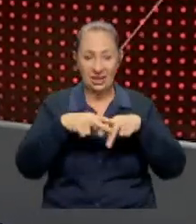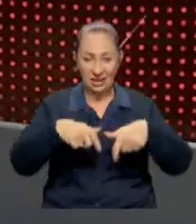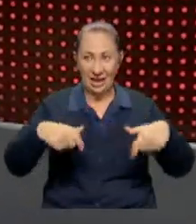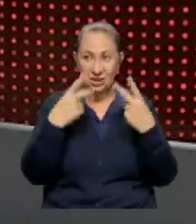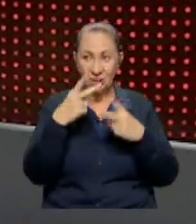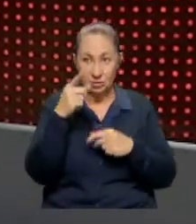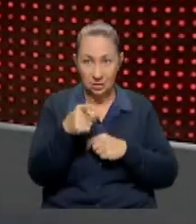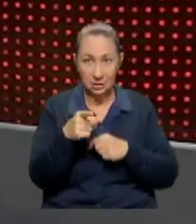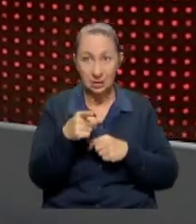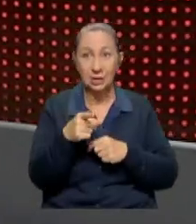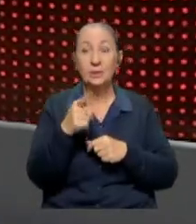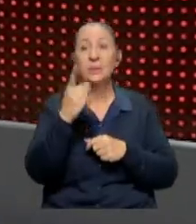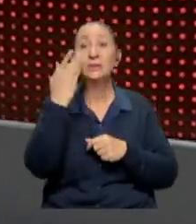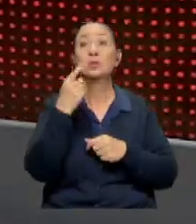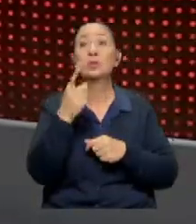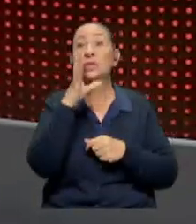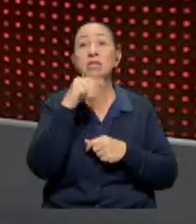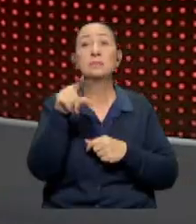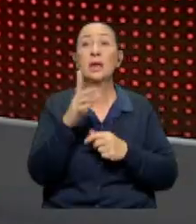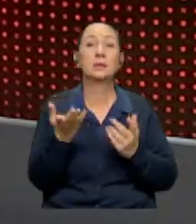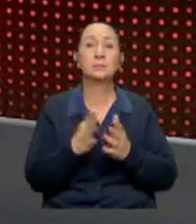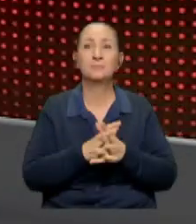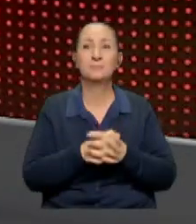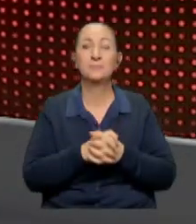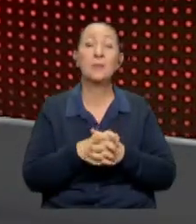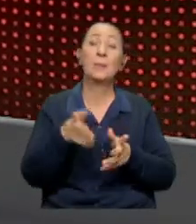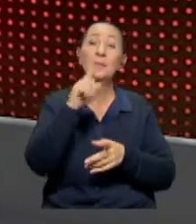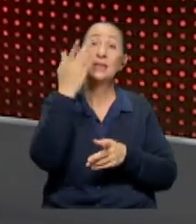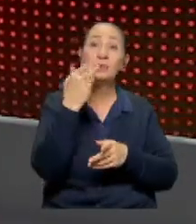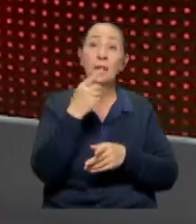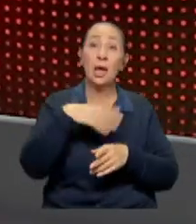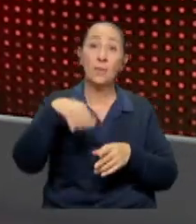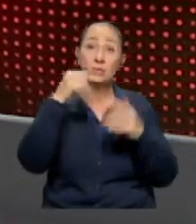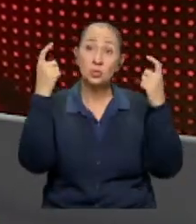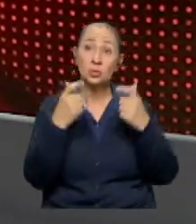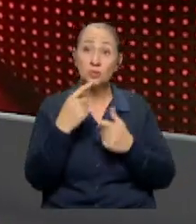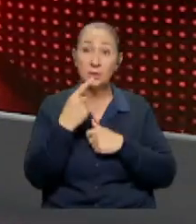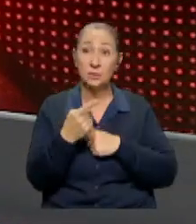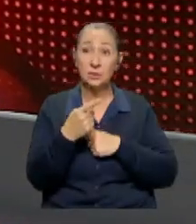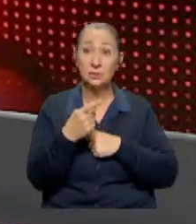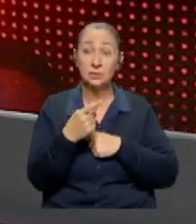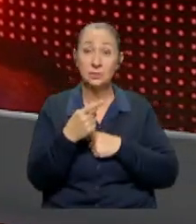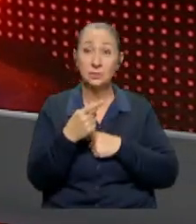etiketimizi açıklamıştık. Bir izleyicimiz diyor ki hiç kimse. Bir başka izleyicimiz de hepimiz sorumluyuz demiş.